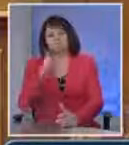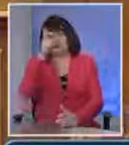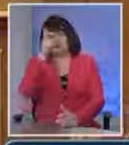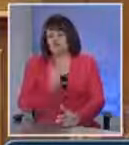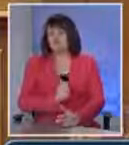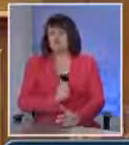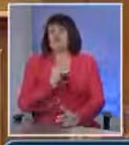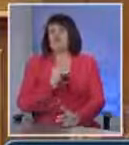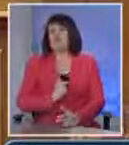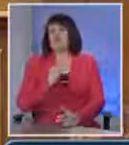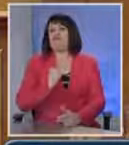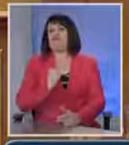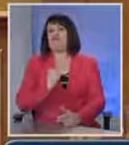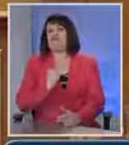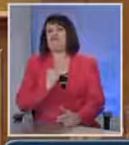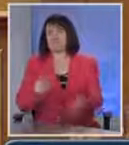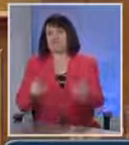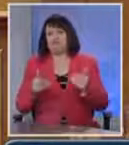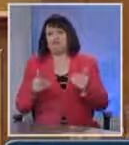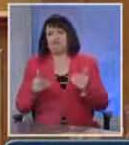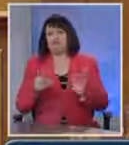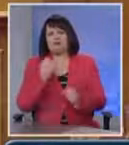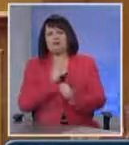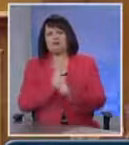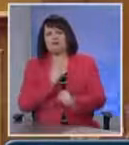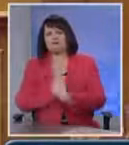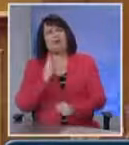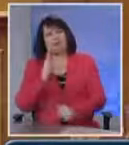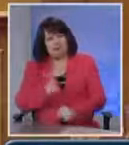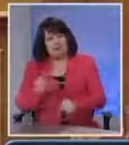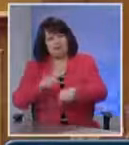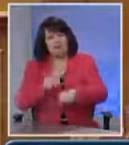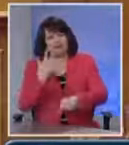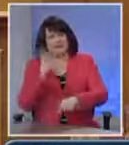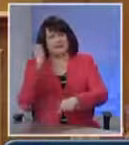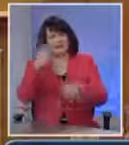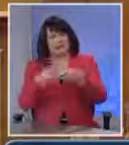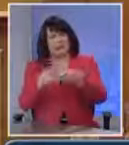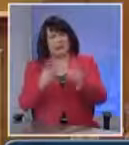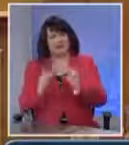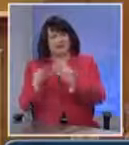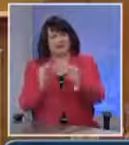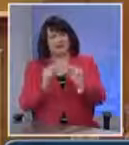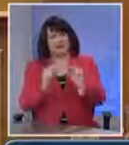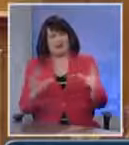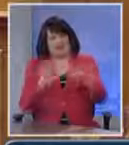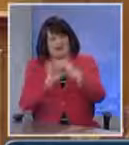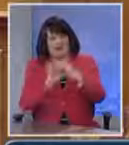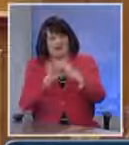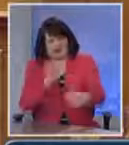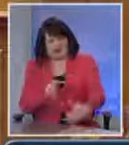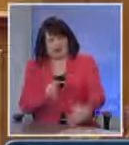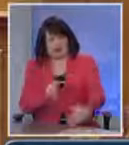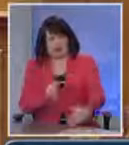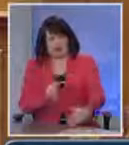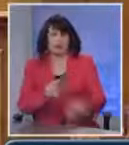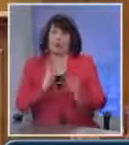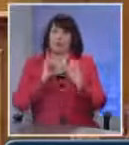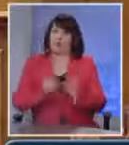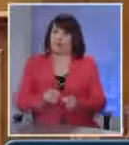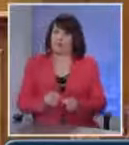οι κομματικές γραμμές και το κομματικό αλάθητο, που μπορούν να συνεργαστούν αυτή τη στιγμή 5 κόμματα? Να συνεργαστούν για να παίρνουν